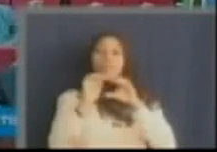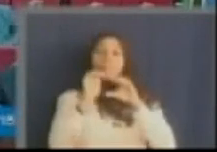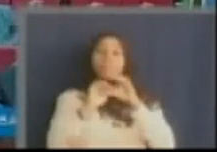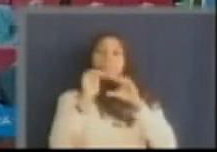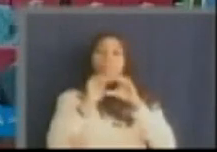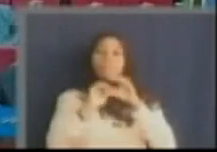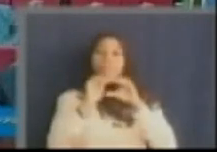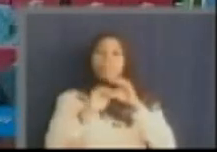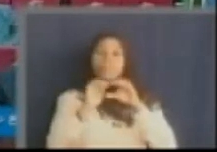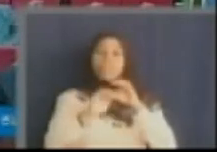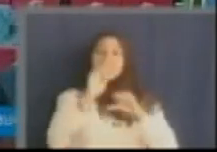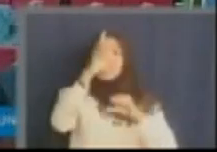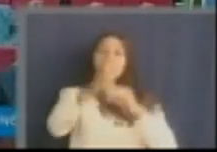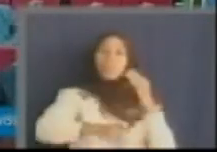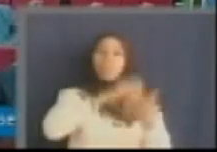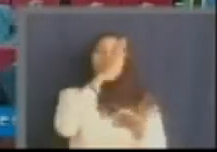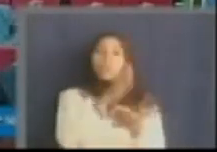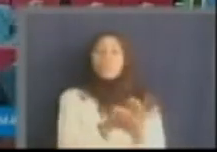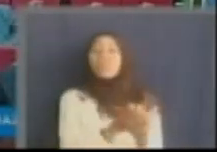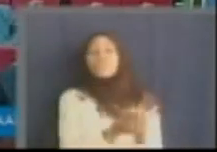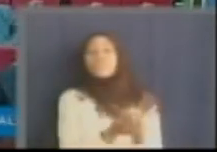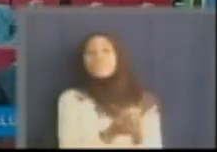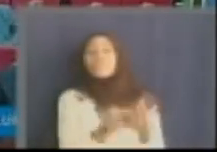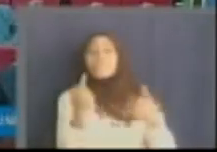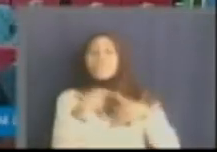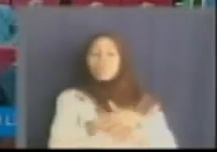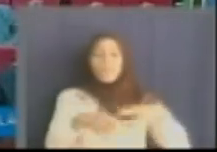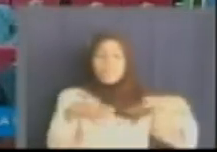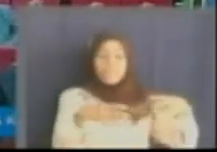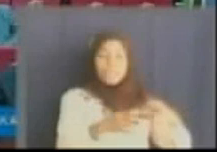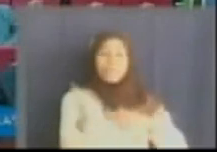Na kwamba ni kweli tunasubiriwa kwenye kamati tukamalize kazi.